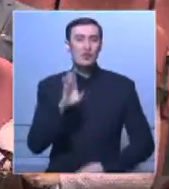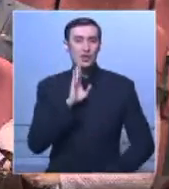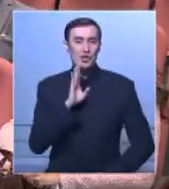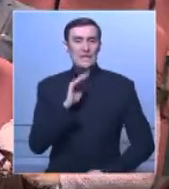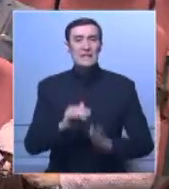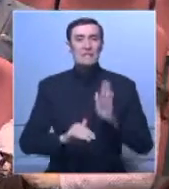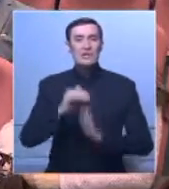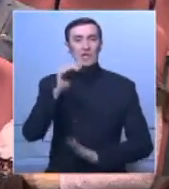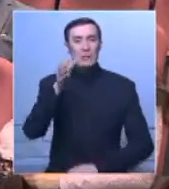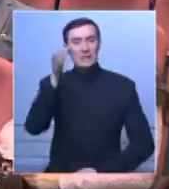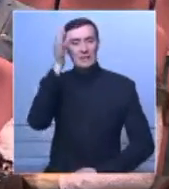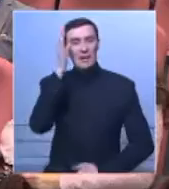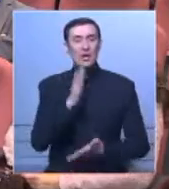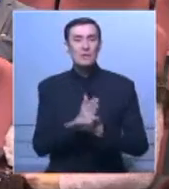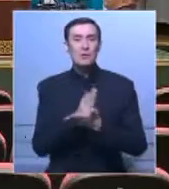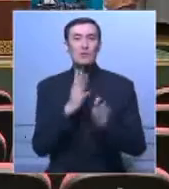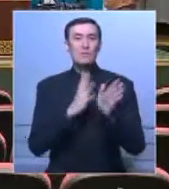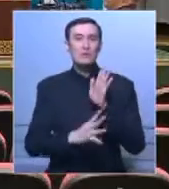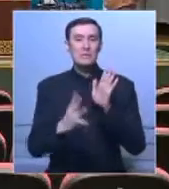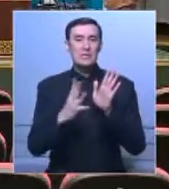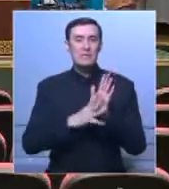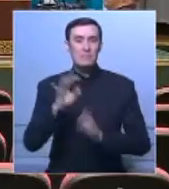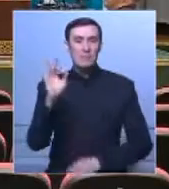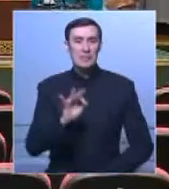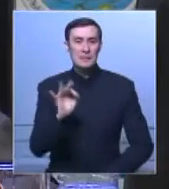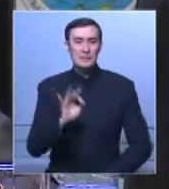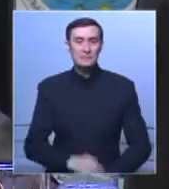С высшим образованием более 99%.